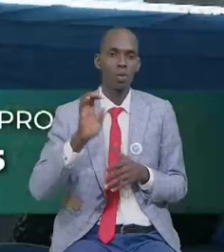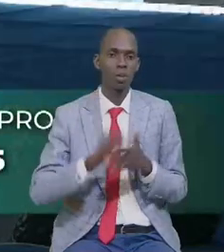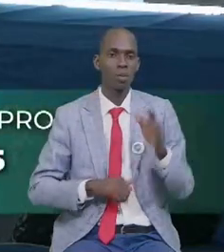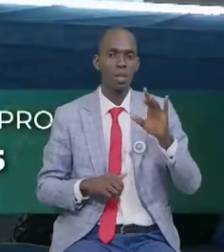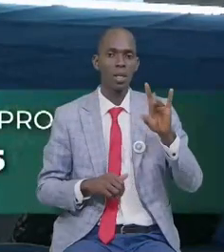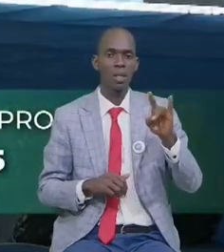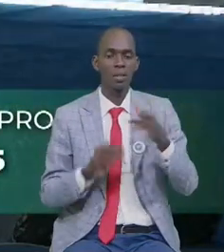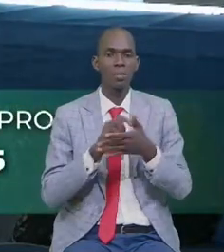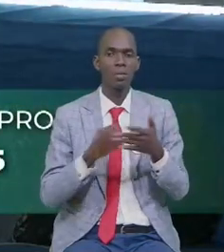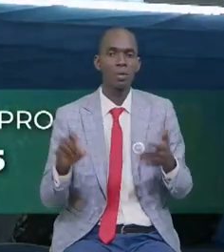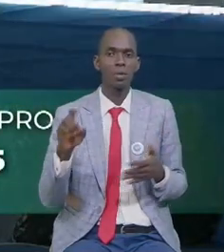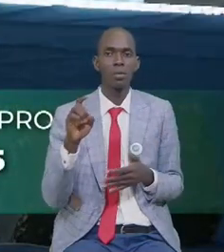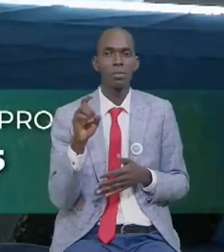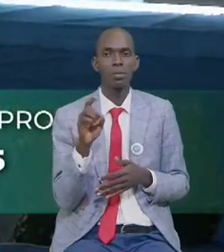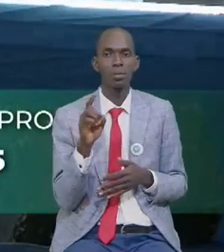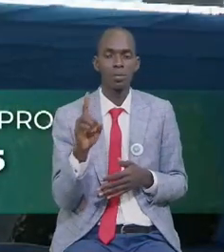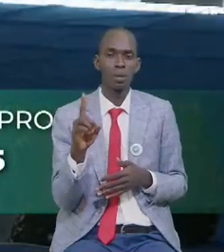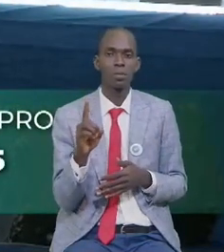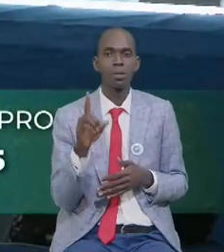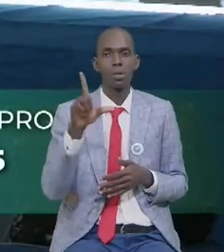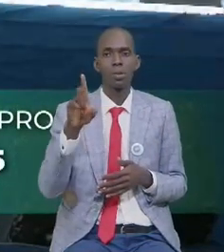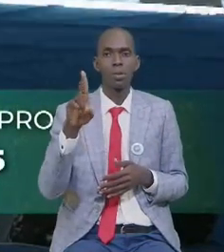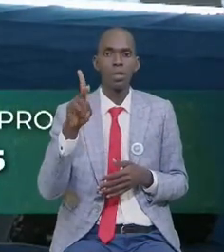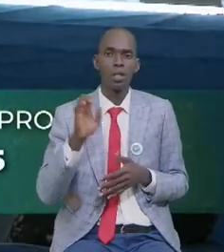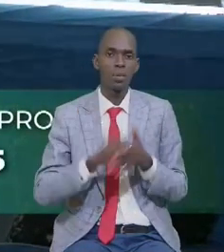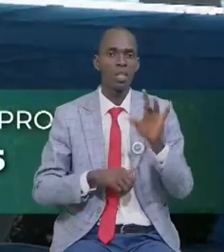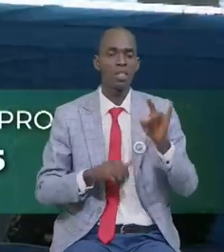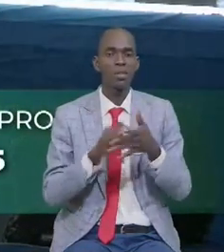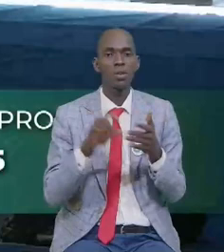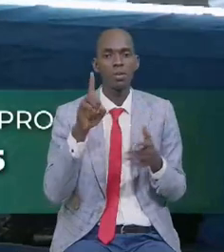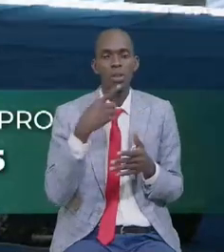18, verset 1.